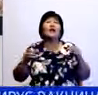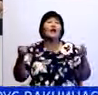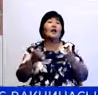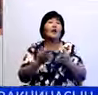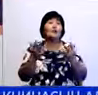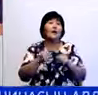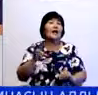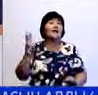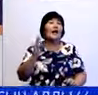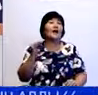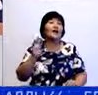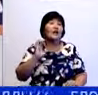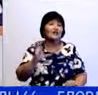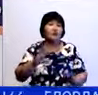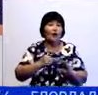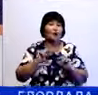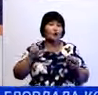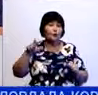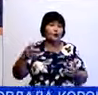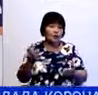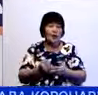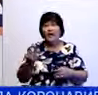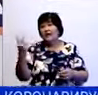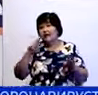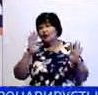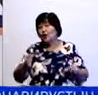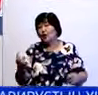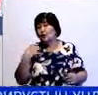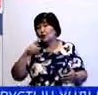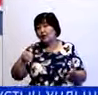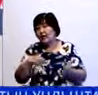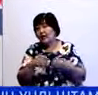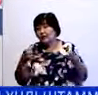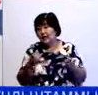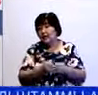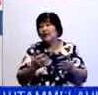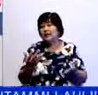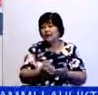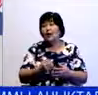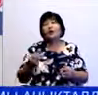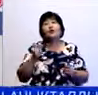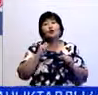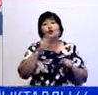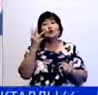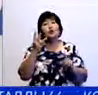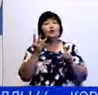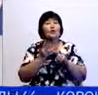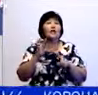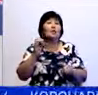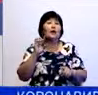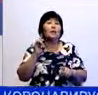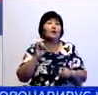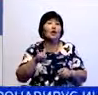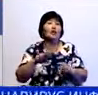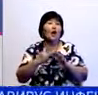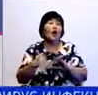командалық есепте Нағи Ілиясов ауылының спортшылары топ жарды. Екінші орынға Қызылорда қаласының командасы ие болса, жүлделі үшінші орын Баймұрат Батыр